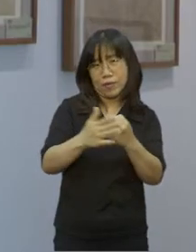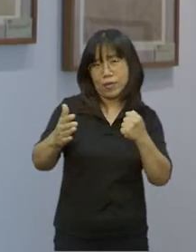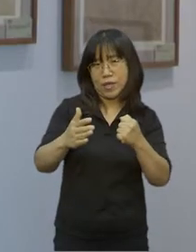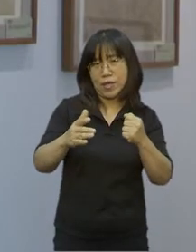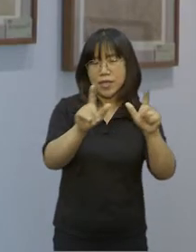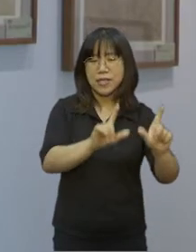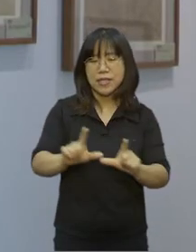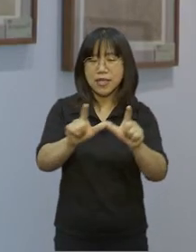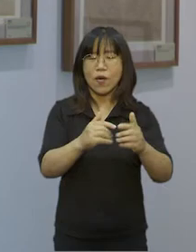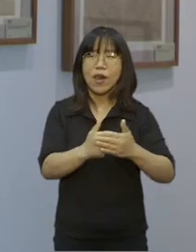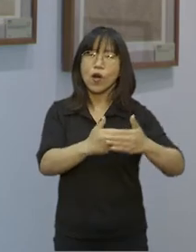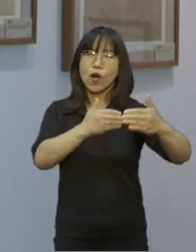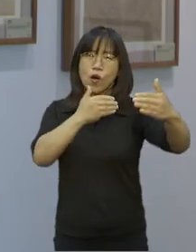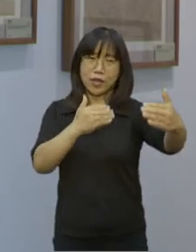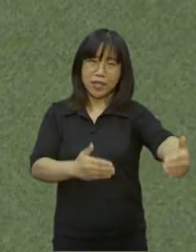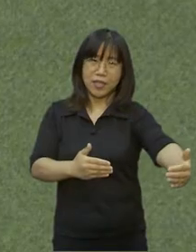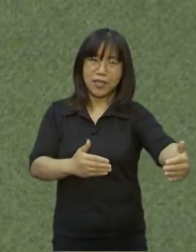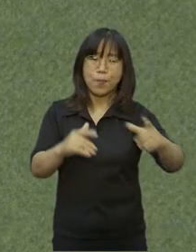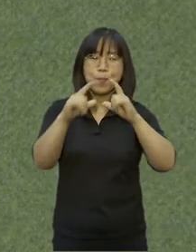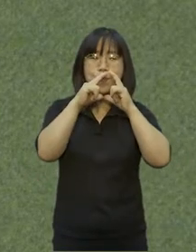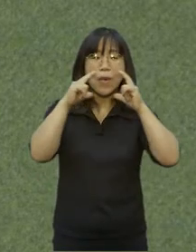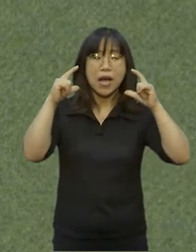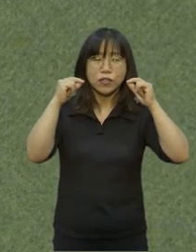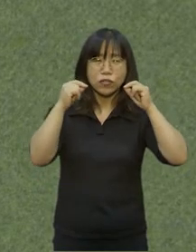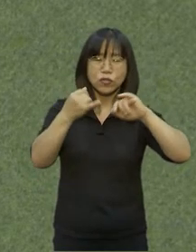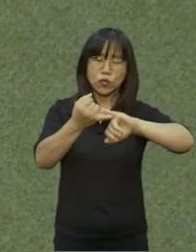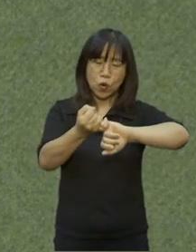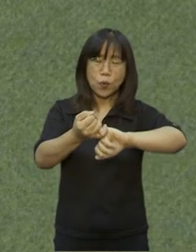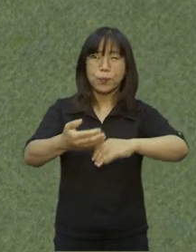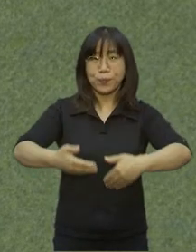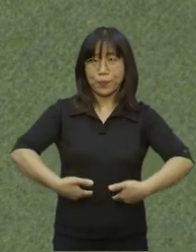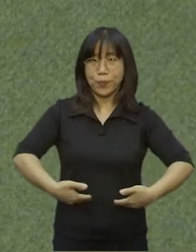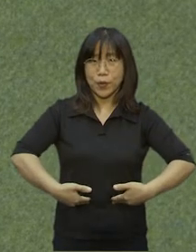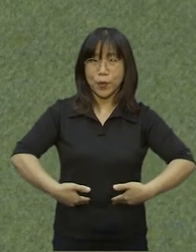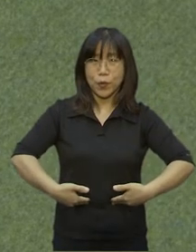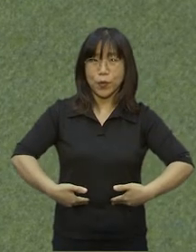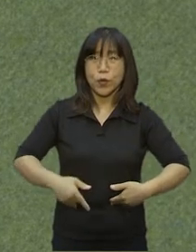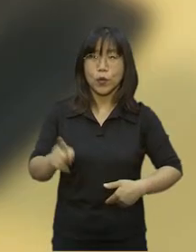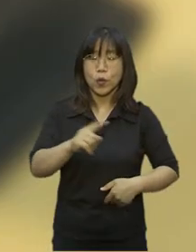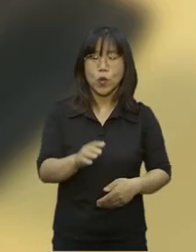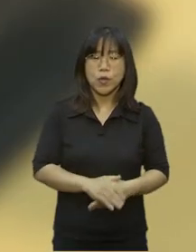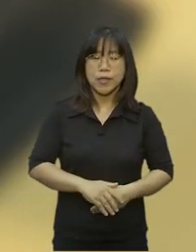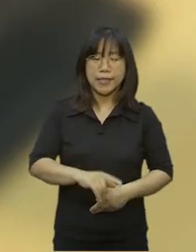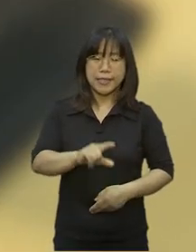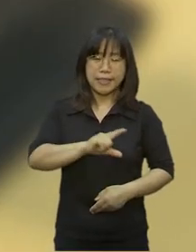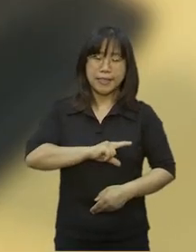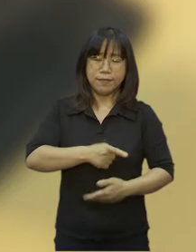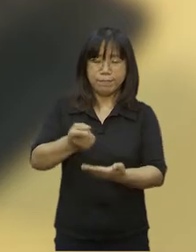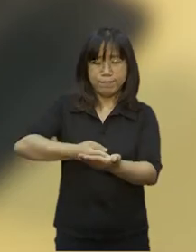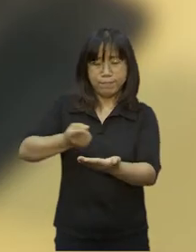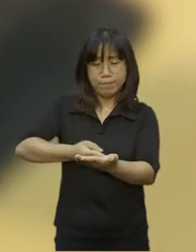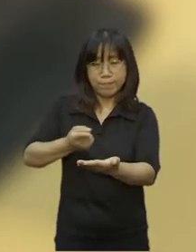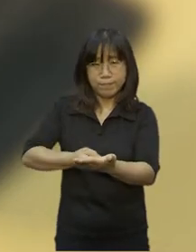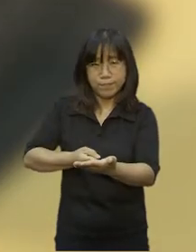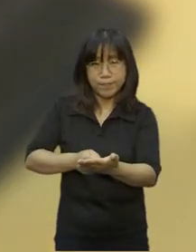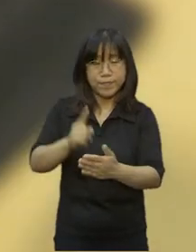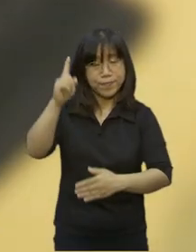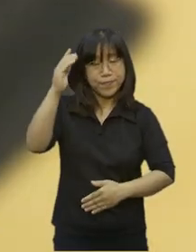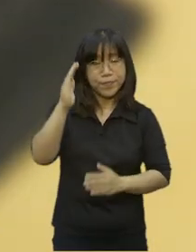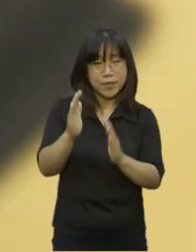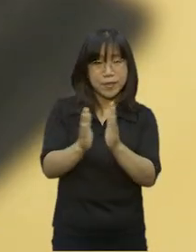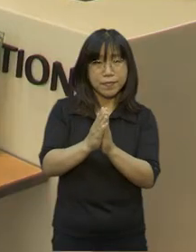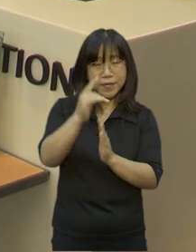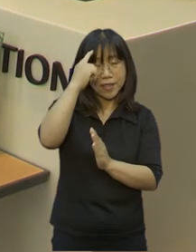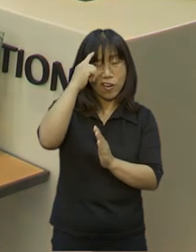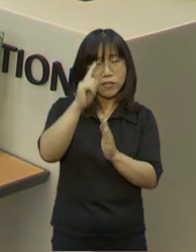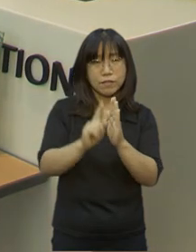다만 코로나19에 따른 생활 속 거리두기 지침에 따라 마스크 미착용 시 입장할 수 없으며 전자명부 작성과